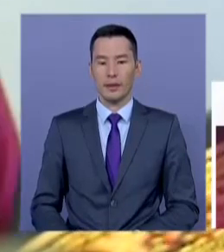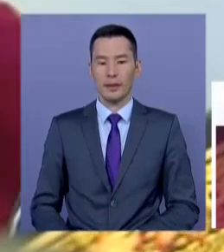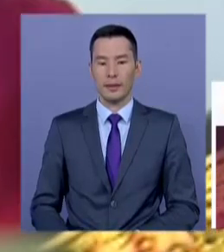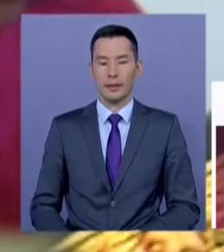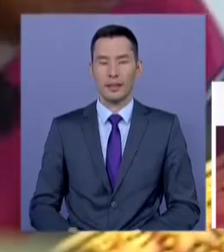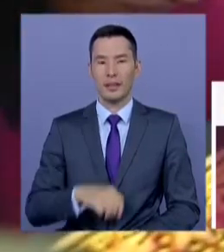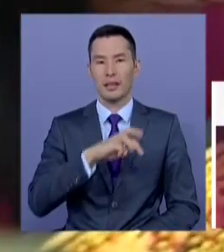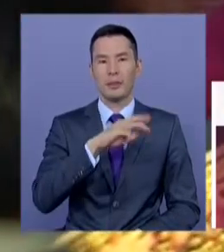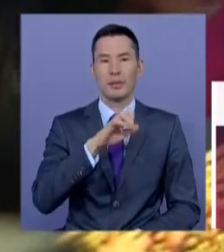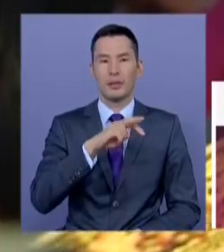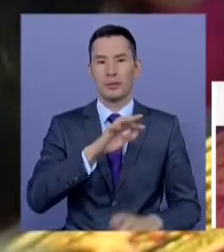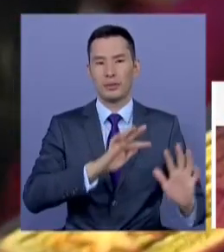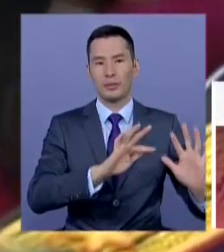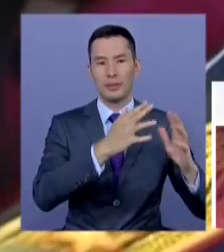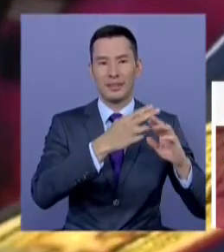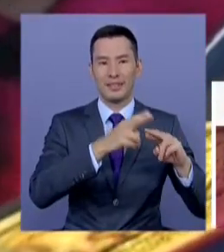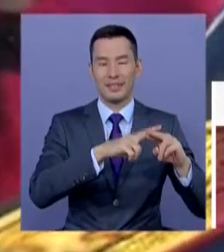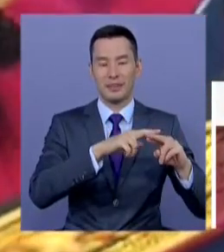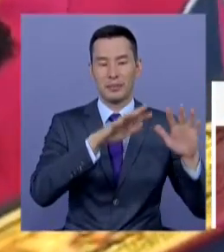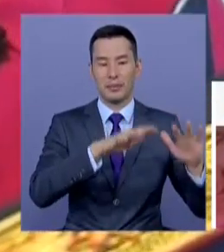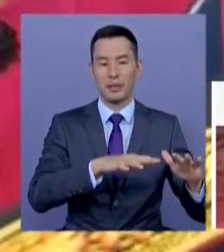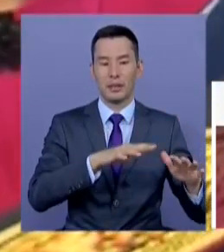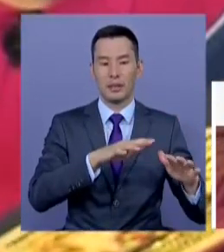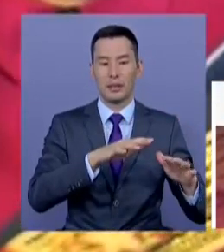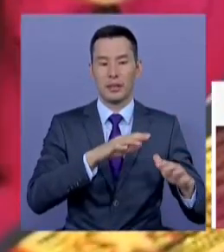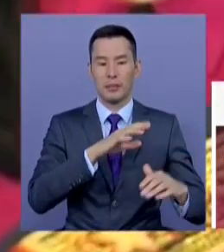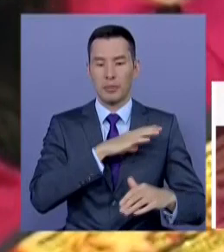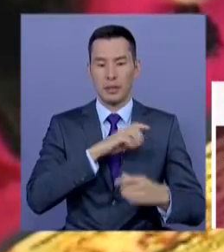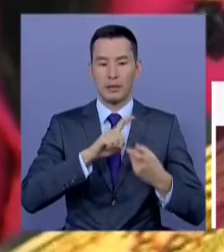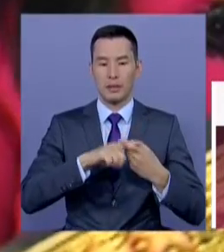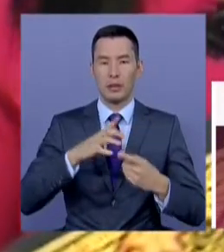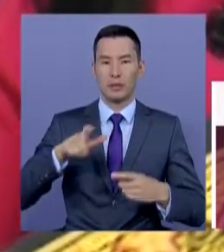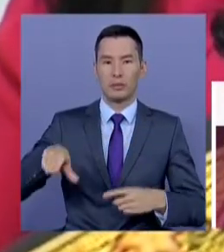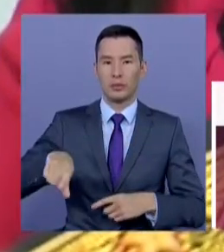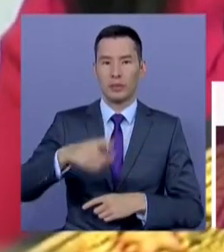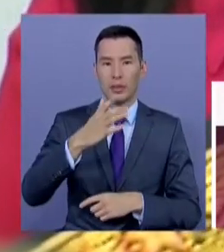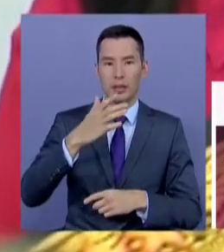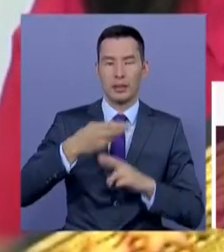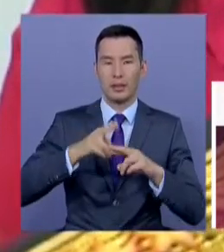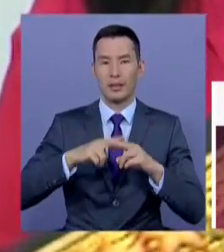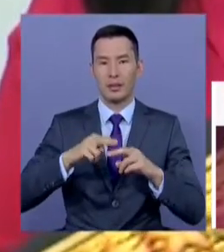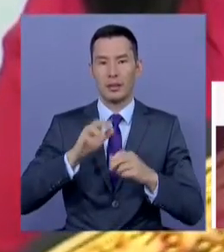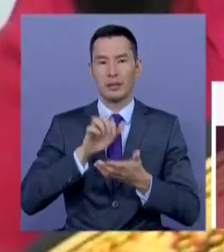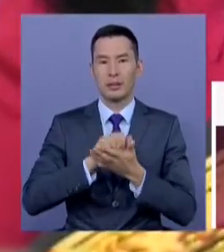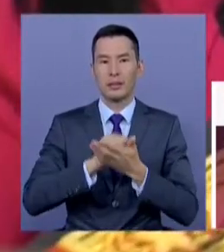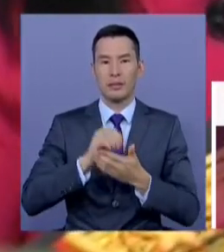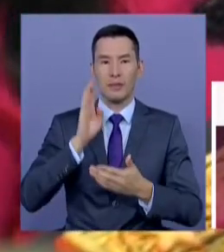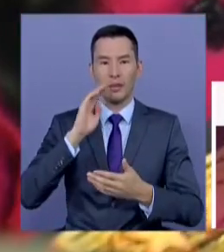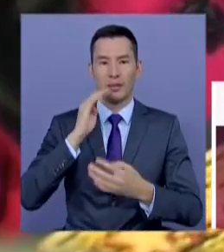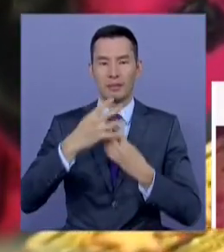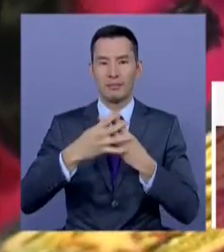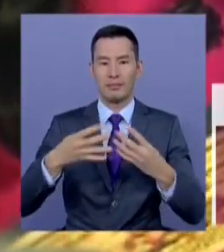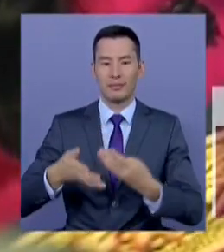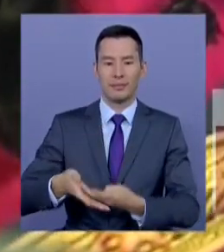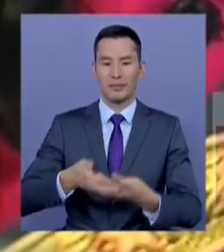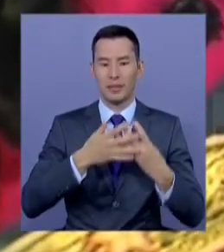Маралдыдағы көл инвесторға жалға берілген. Аталған кәсіпкер көлдің табиғи байлығын бағып, балығын аулаумен айналысады. Көлдегі балық пен